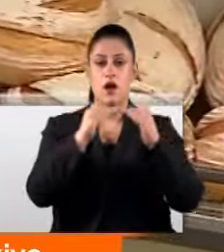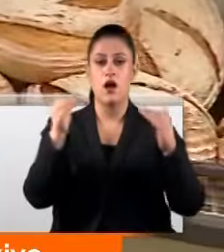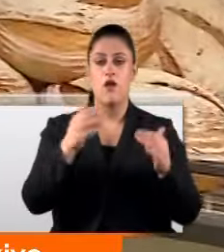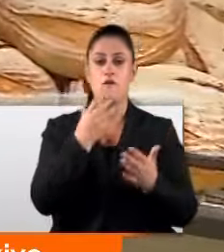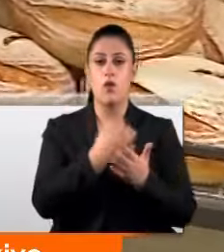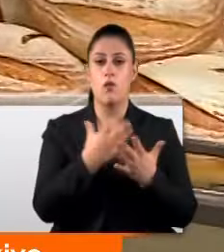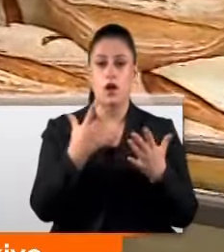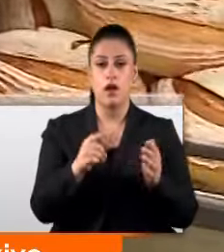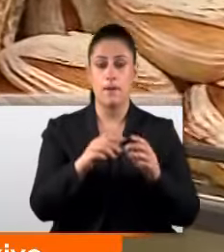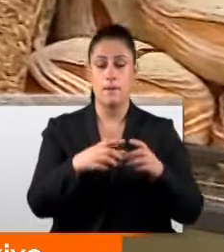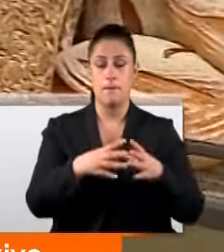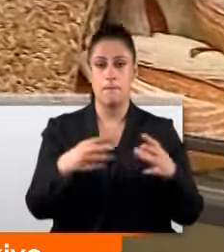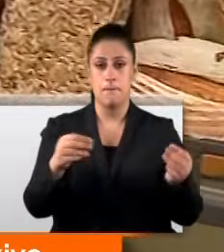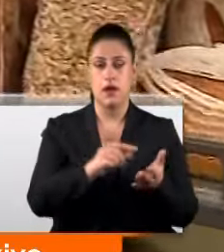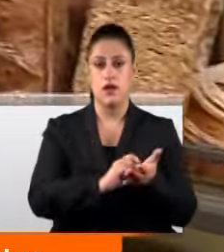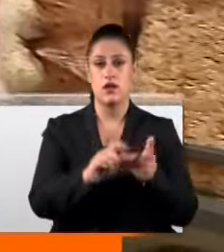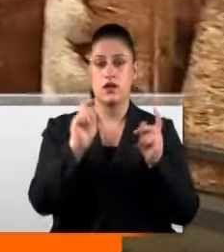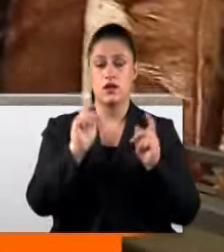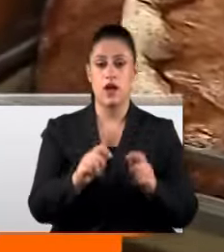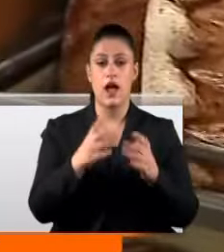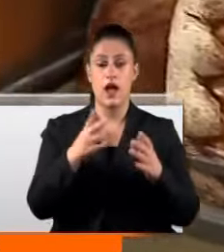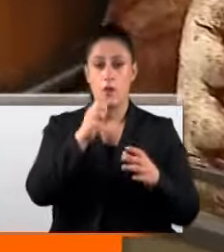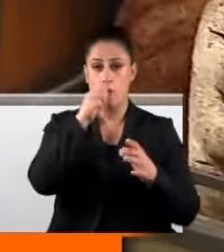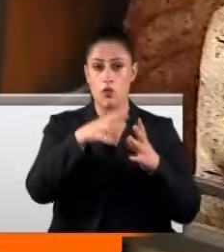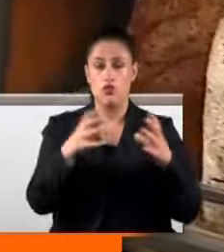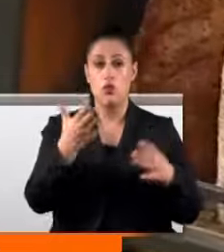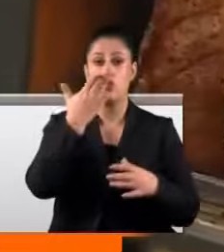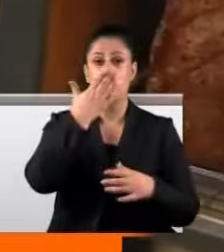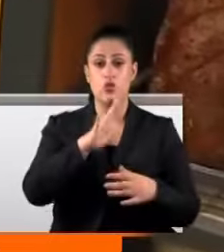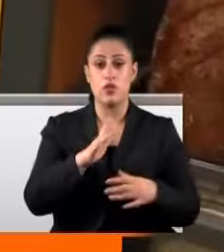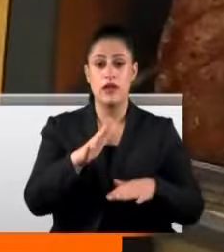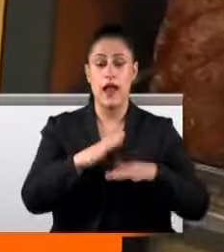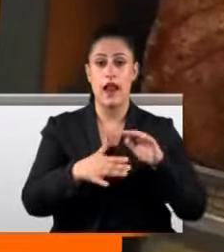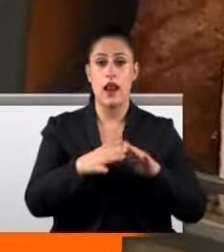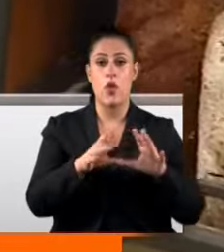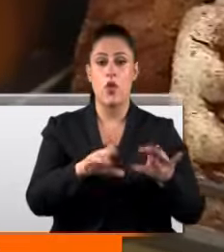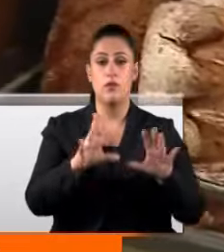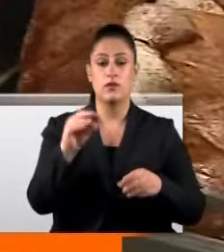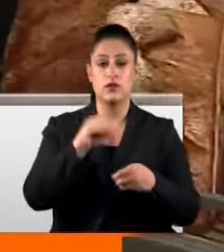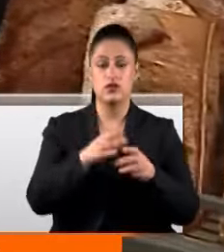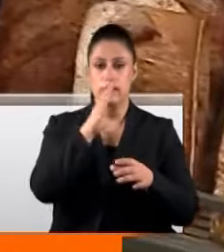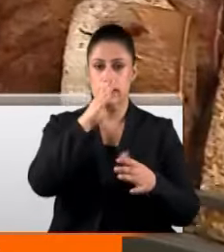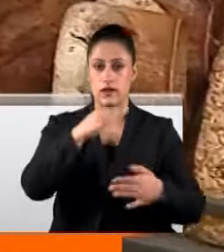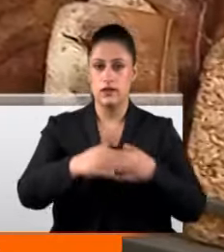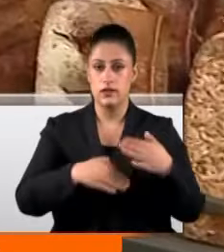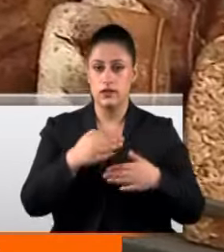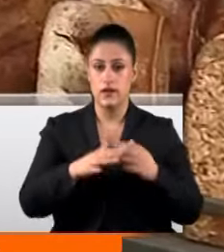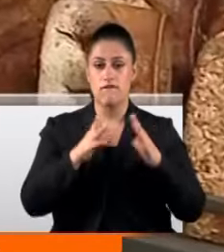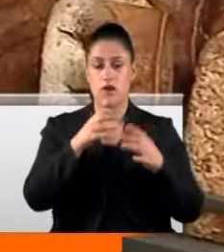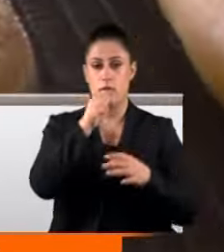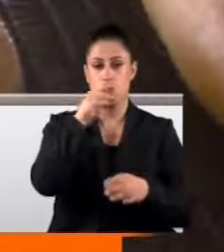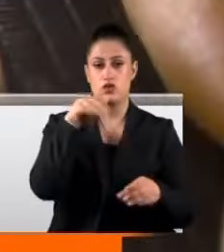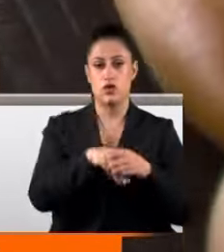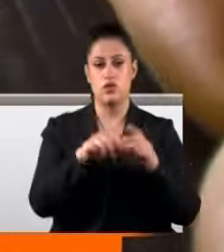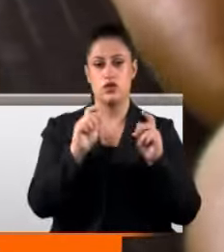paketin üzerinde bulunacak. Eğer ürün ambalajsızsa o ürüne el değmemesi için ya kağıda sarılacak ya da poşete